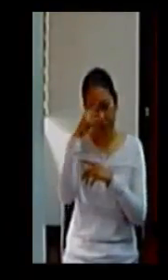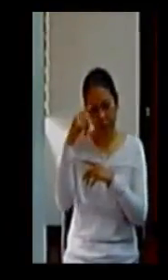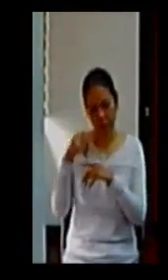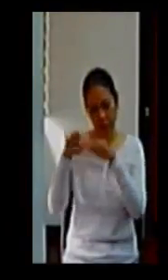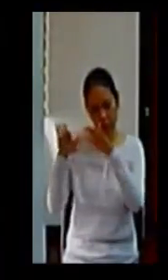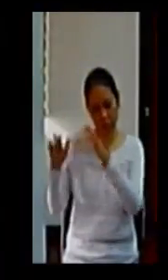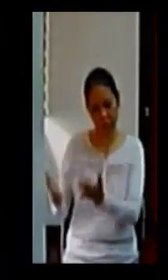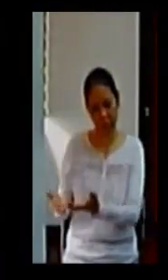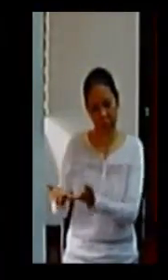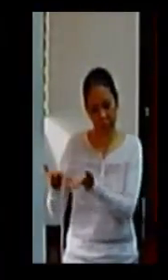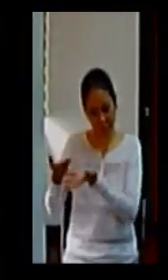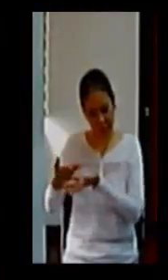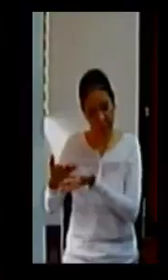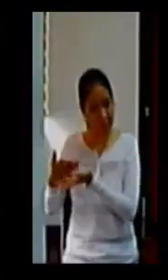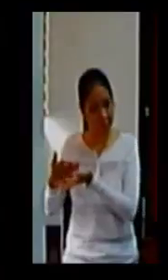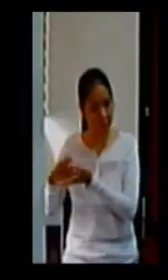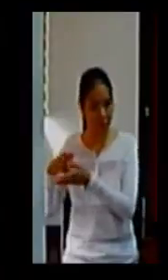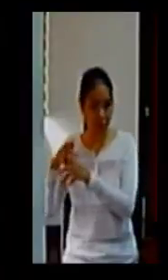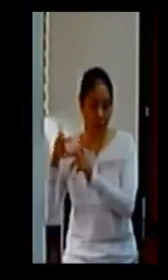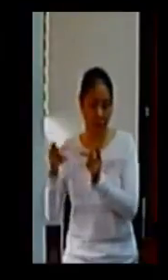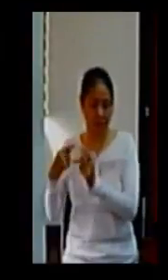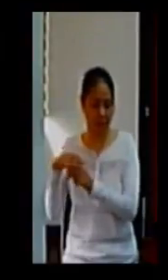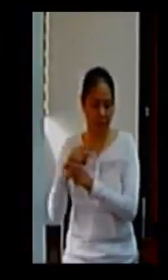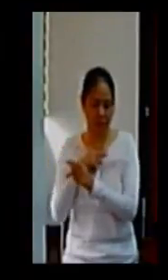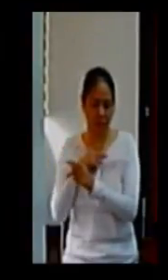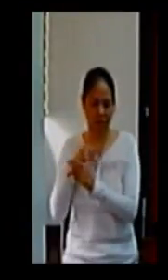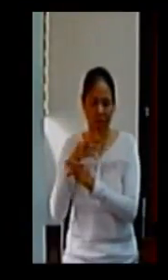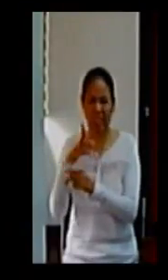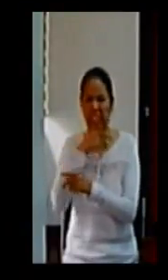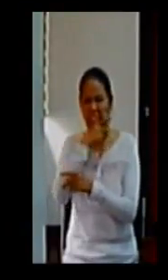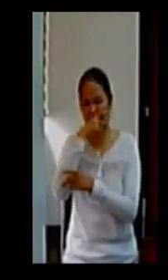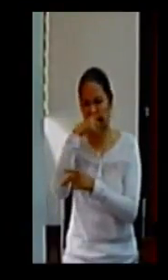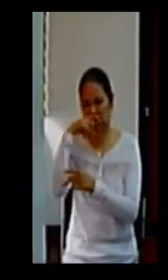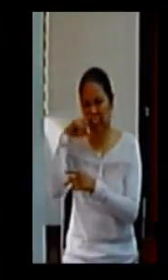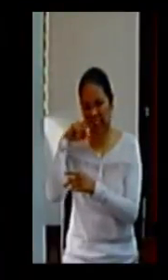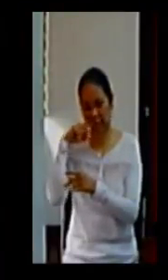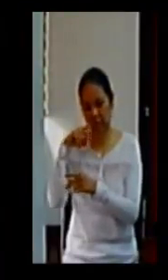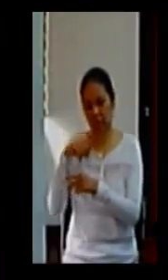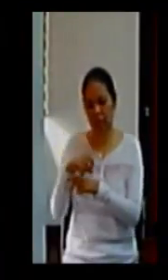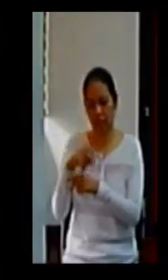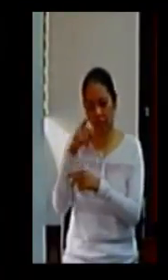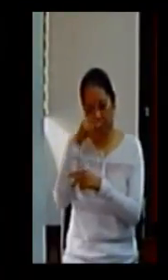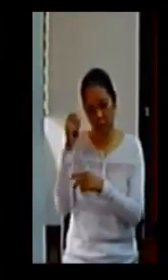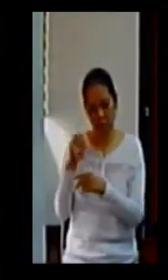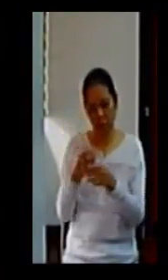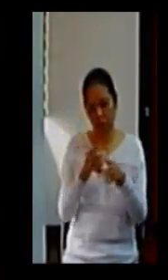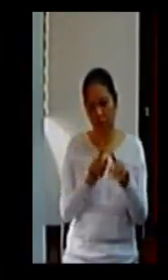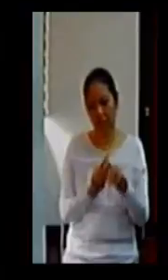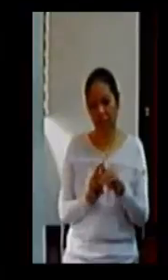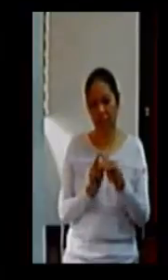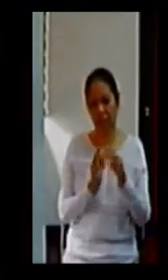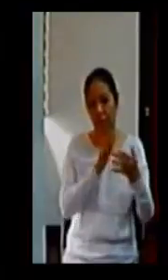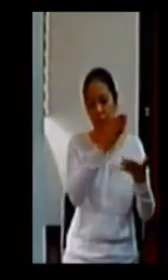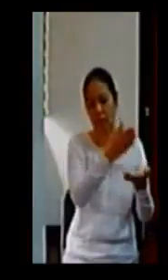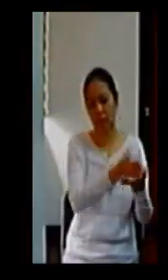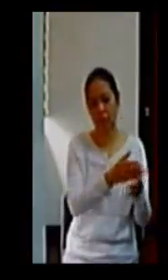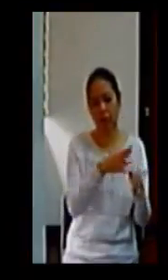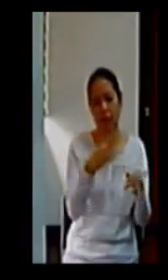ay tuyo na. Doon po kasi sa kabilang sitio may creek po doon na hindi po natutuyo.